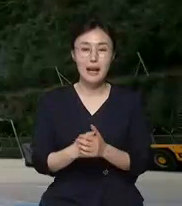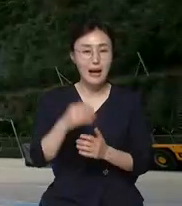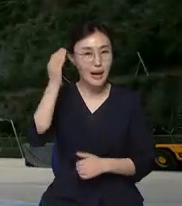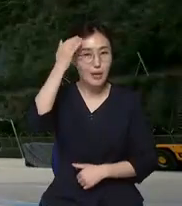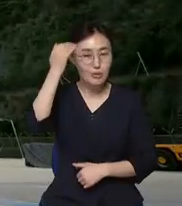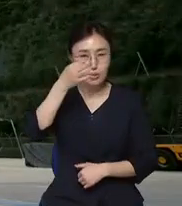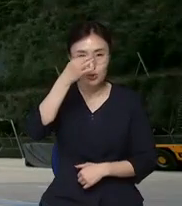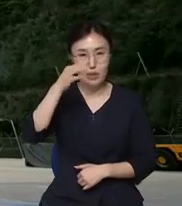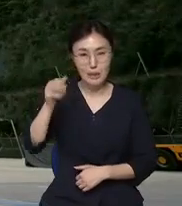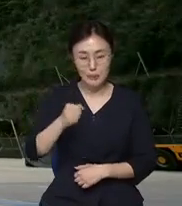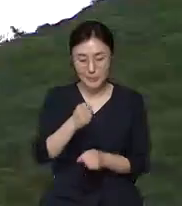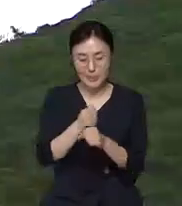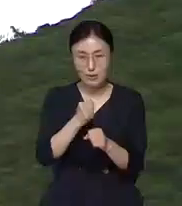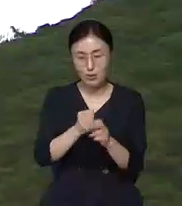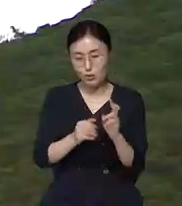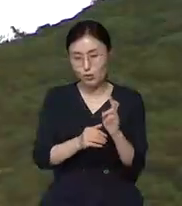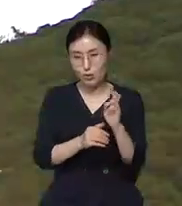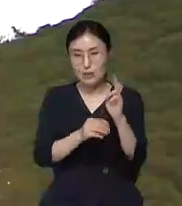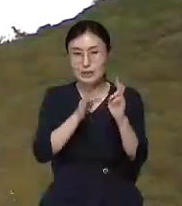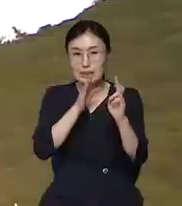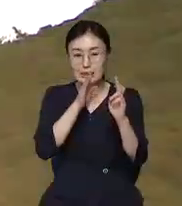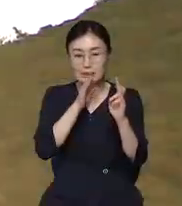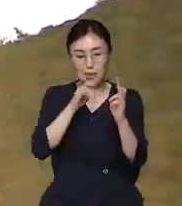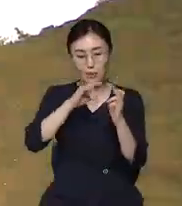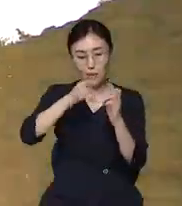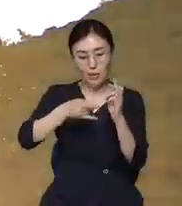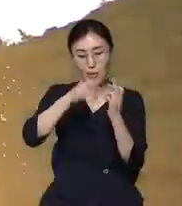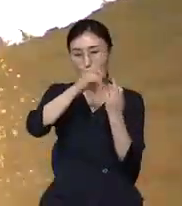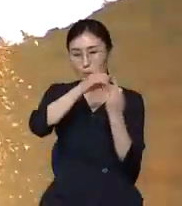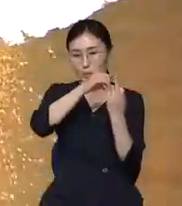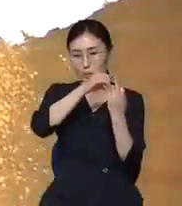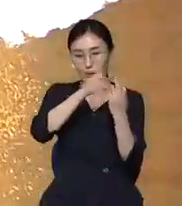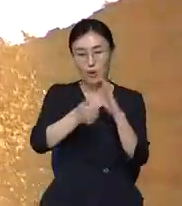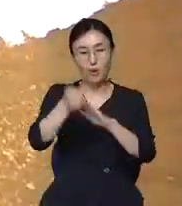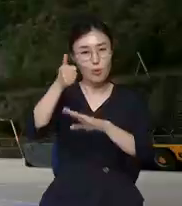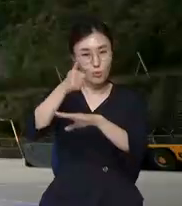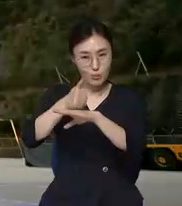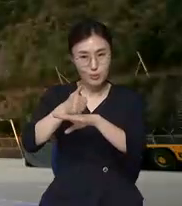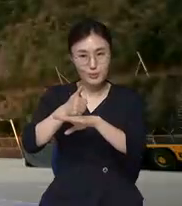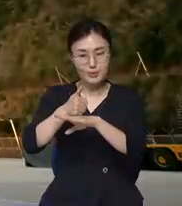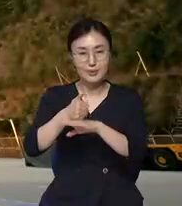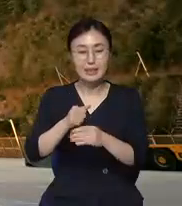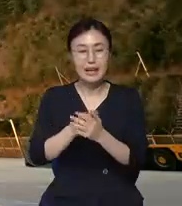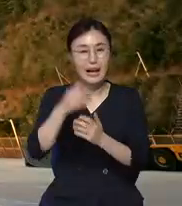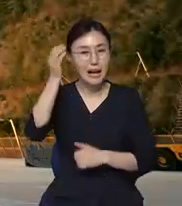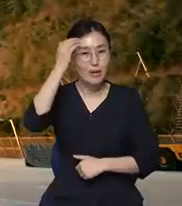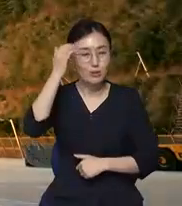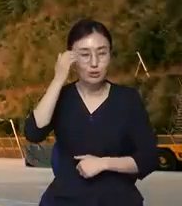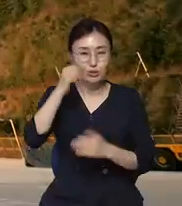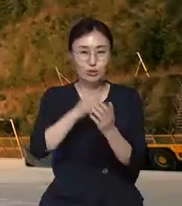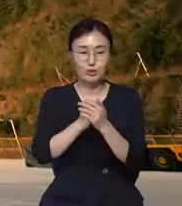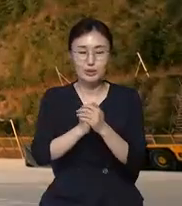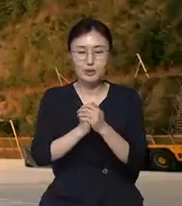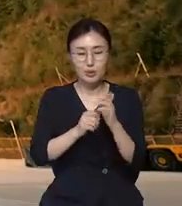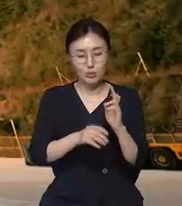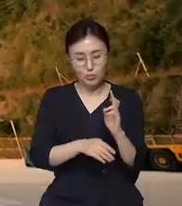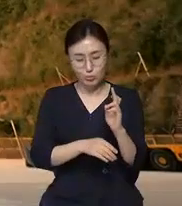기술로 만든 누리호가 실제 위성을 싣고 성공적으로 날아오르면서 이제 대한민국은